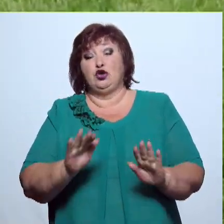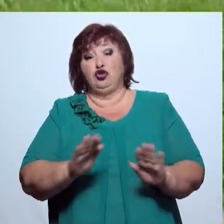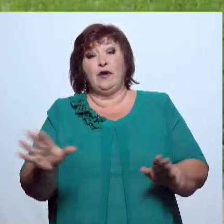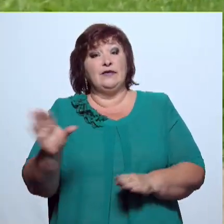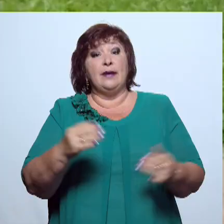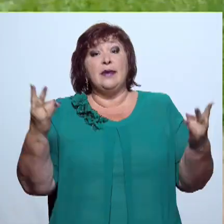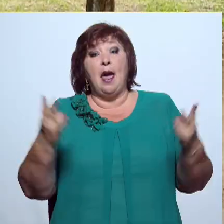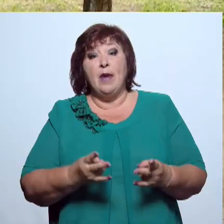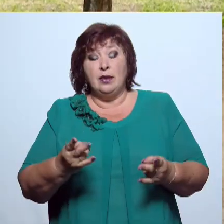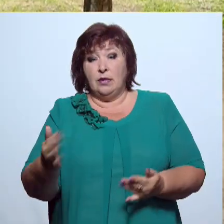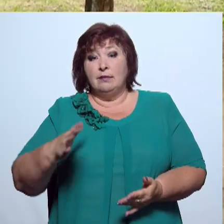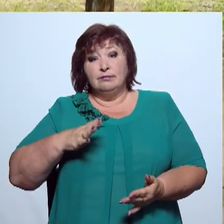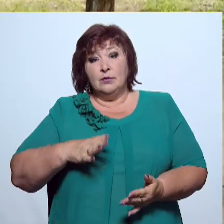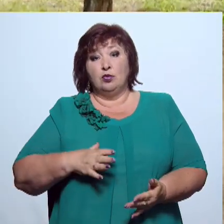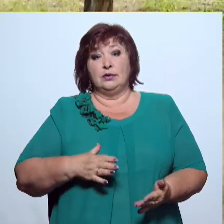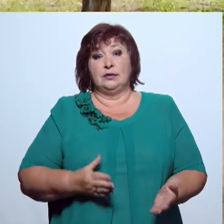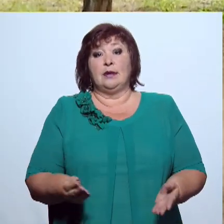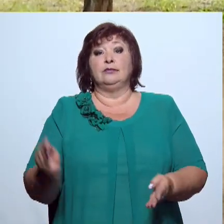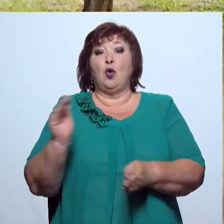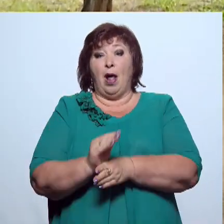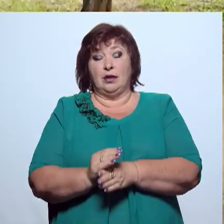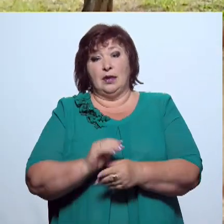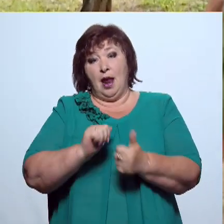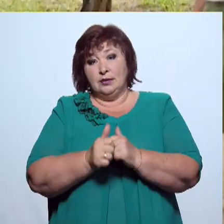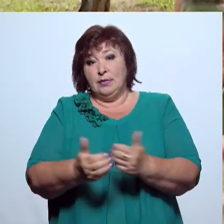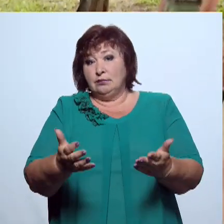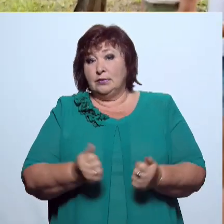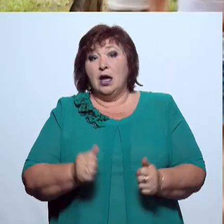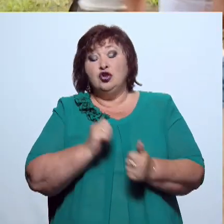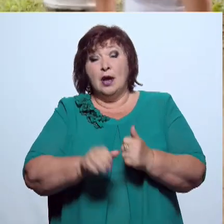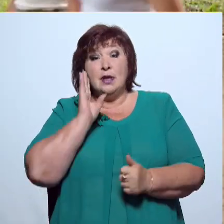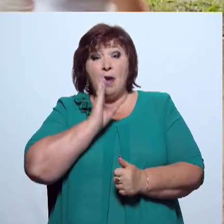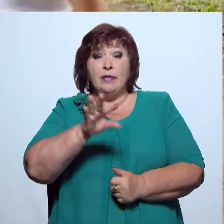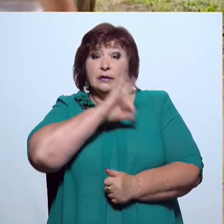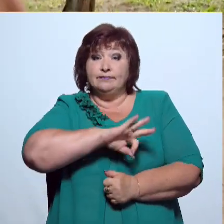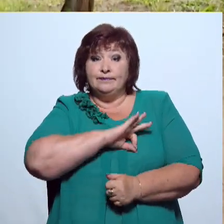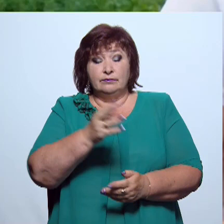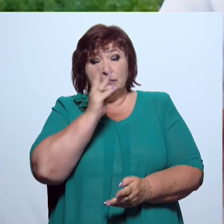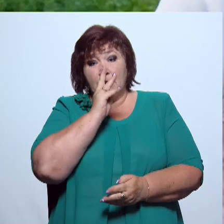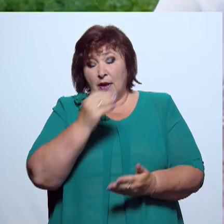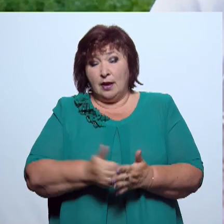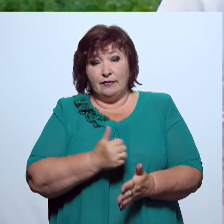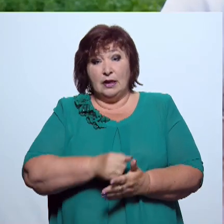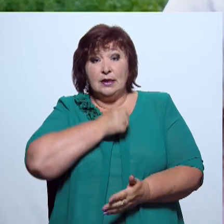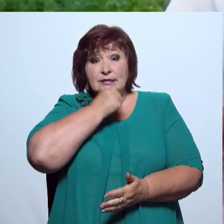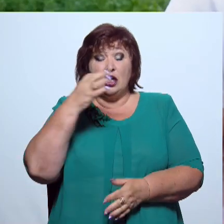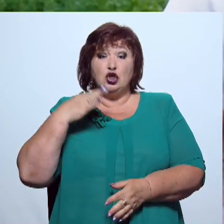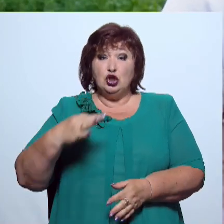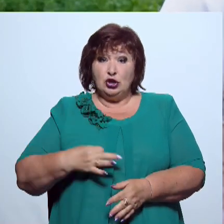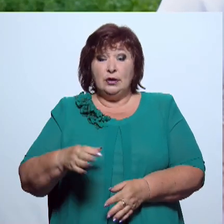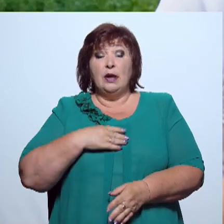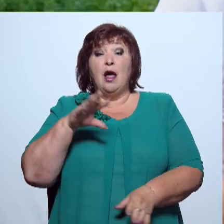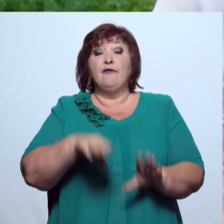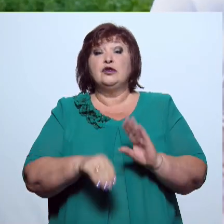всем необходимым, ей приходится брать дополнительные смены. Часто маминого дохода семье не хватает. Старший сын у меня был в